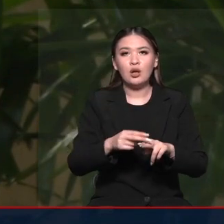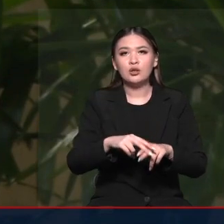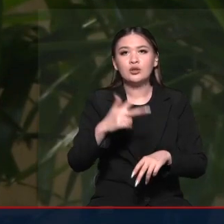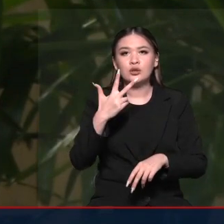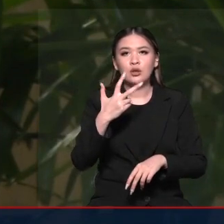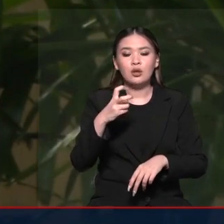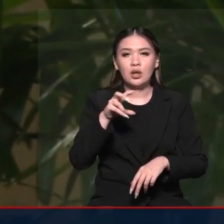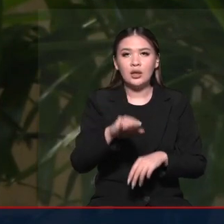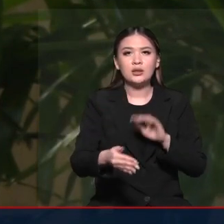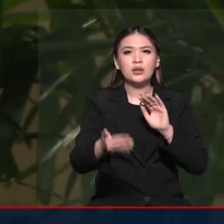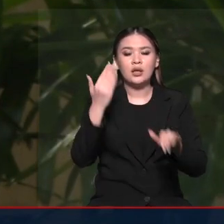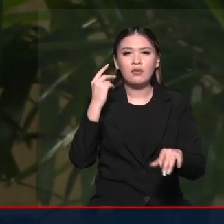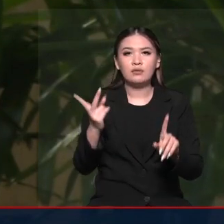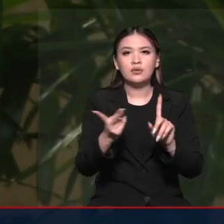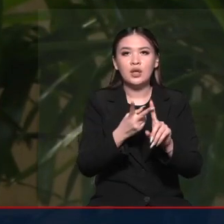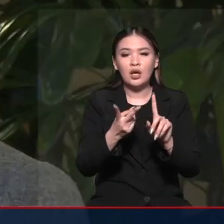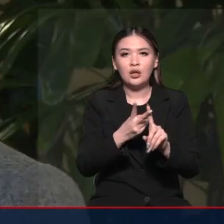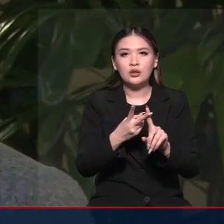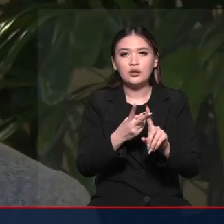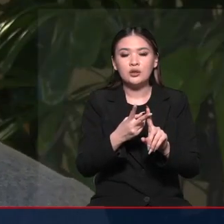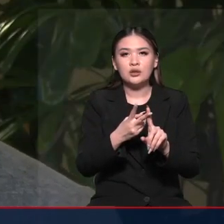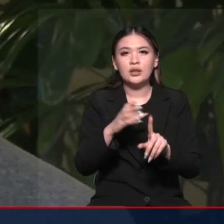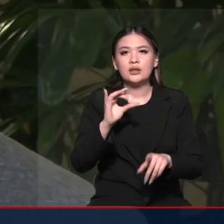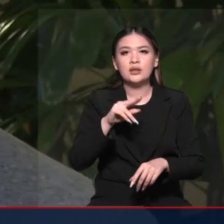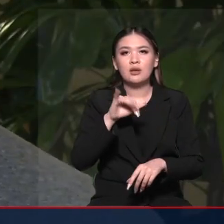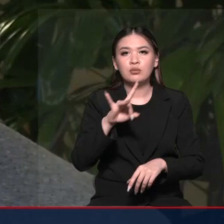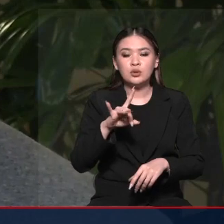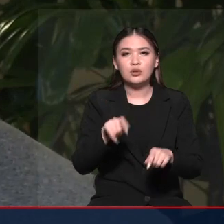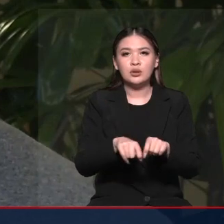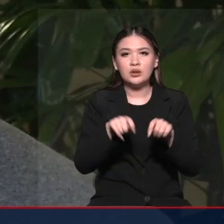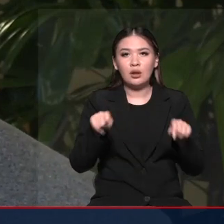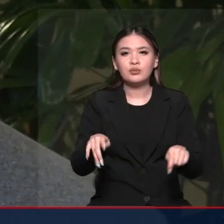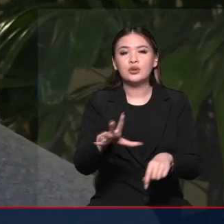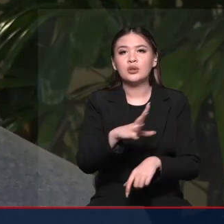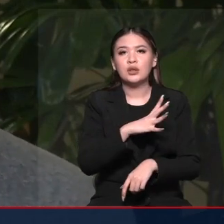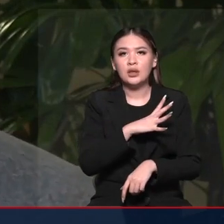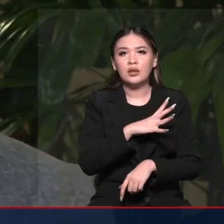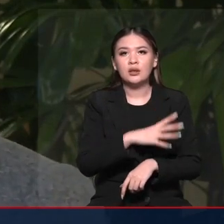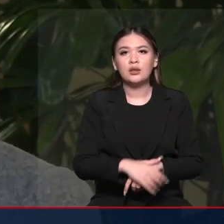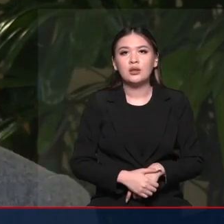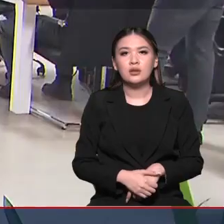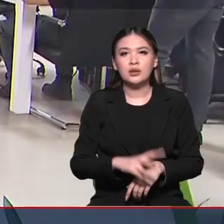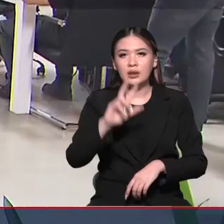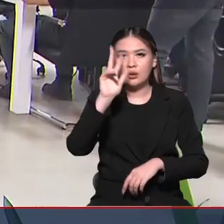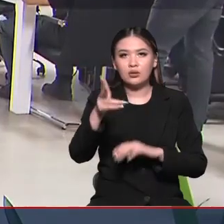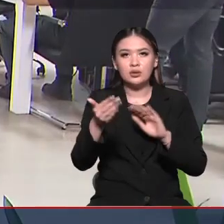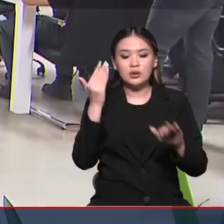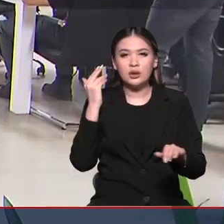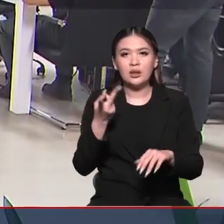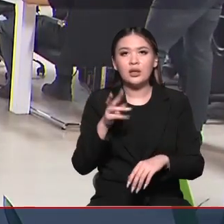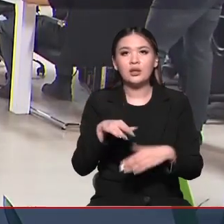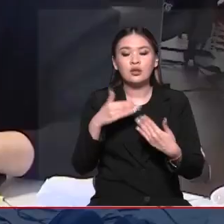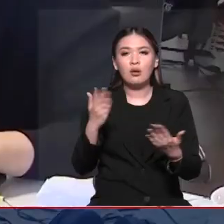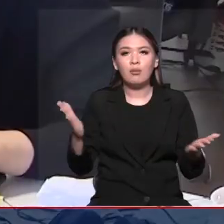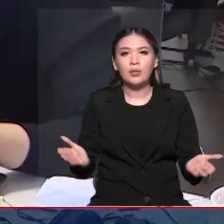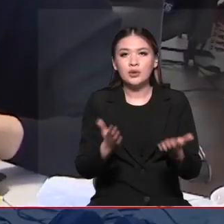назад, а вторую компанию, вот стартап, которая в Сингапуре, мы запустили более 1 года назад. И для того, чтобы